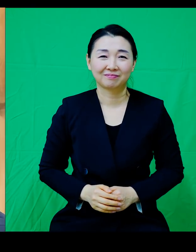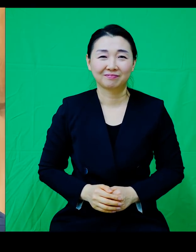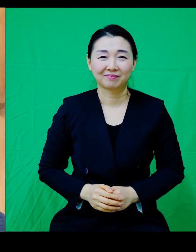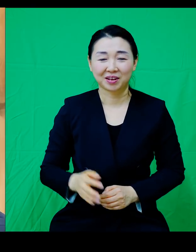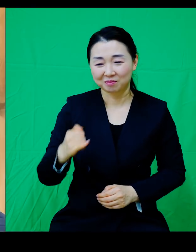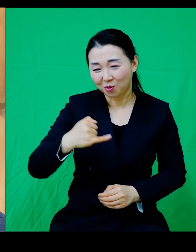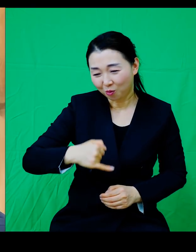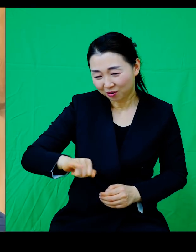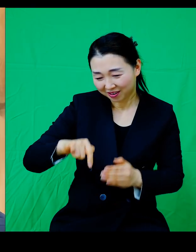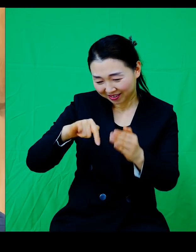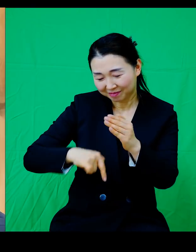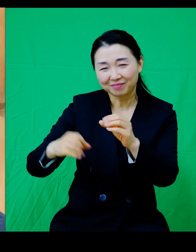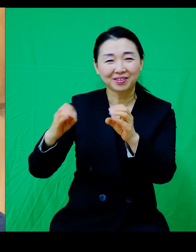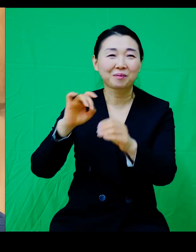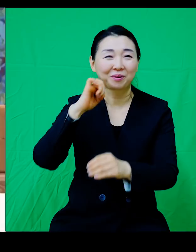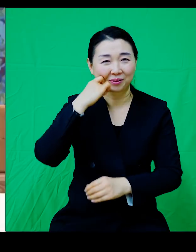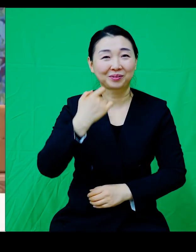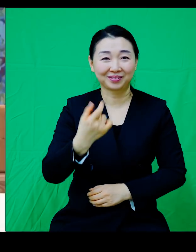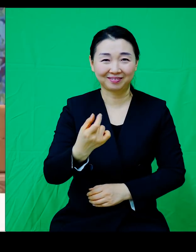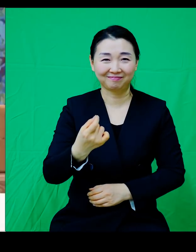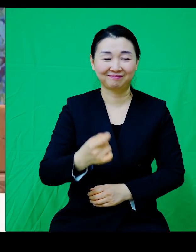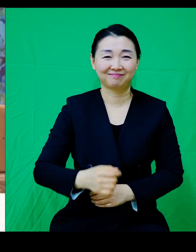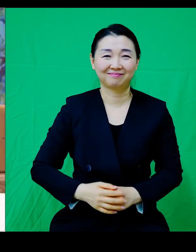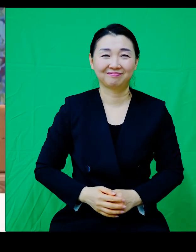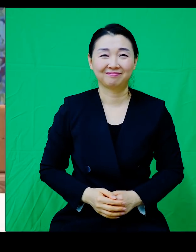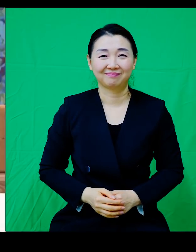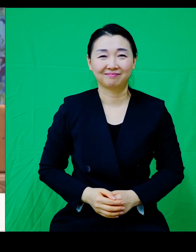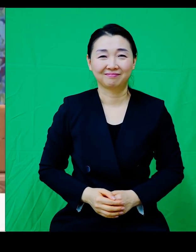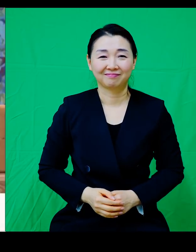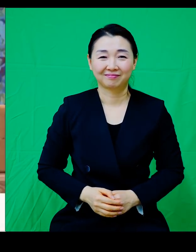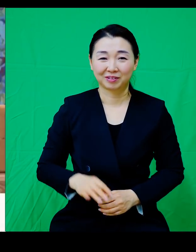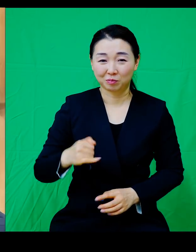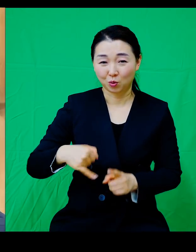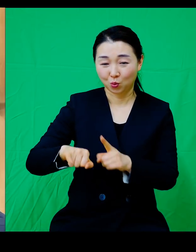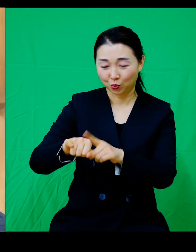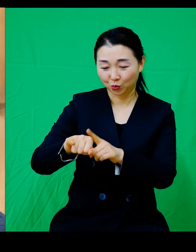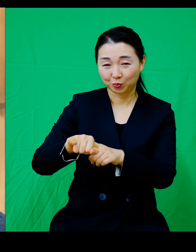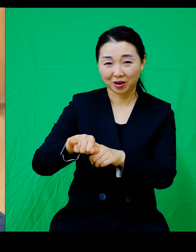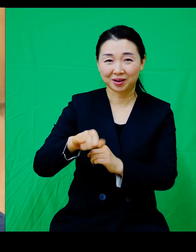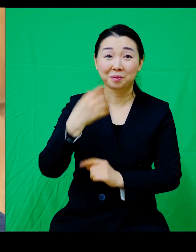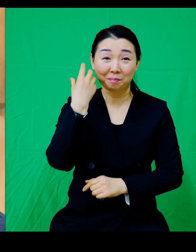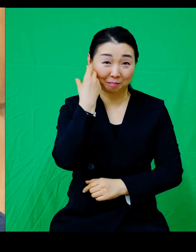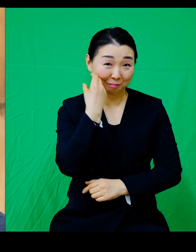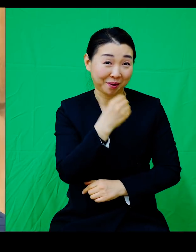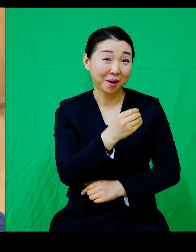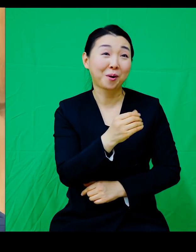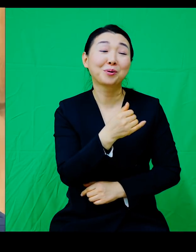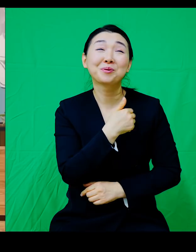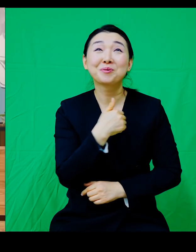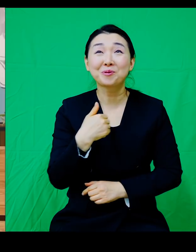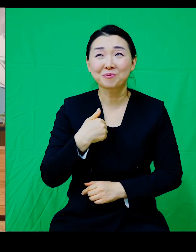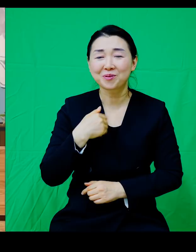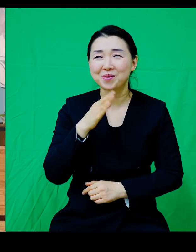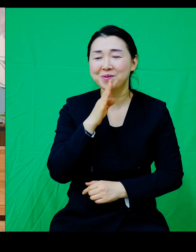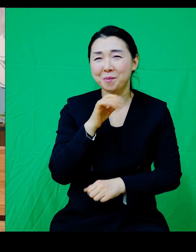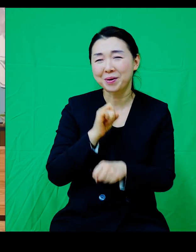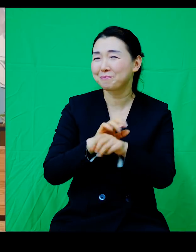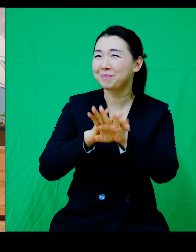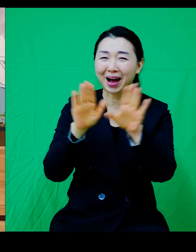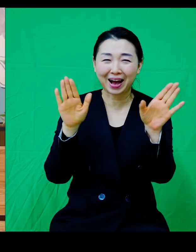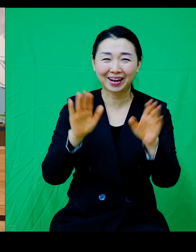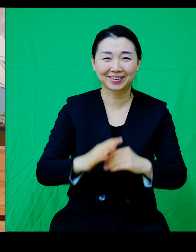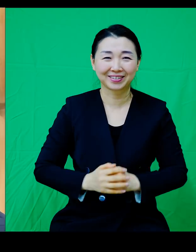깊이 있는 얘기를 하기는 온유랑은 힘들 것 같아요. 네. 근데 근데 온유는 온유만의 정말 매력이 있거든요. 그래서 그럼요. 너무